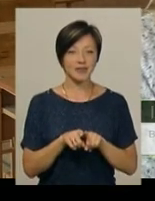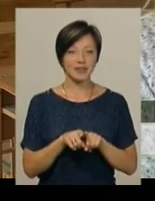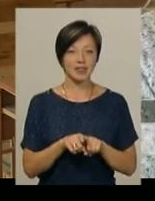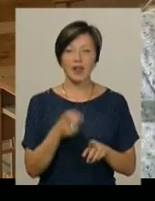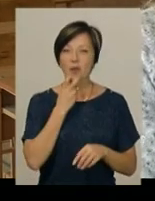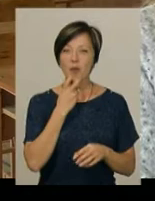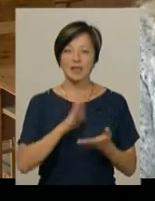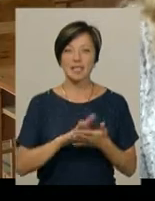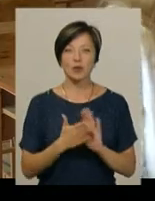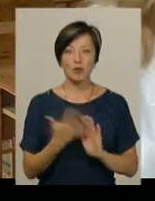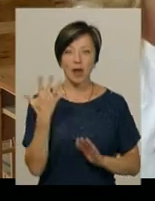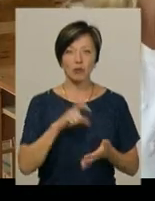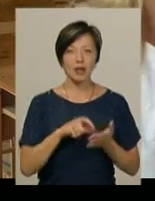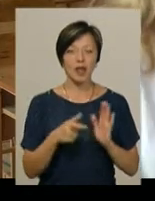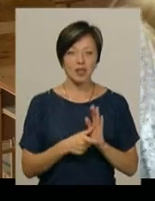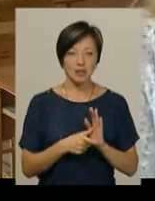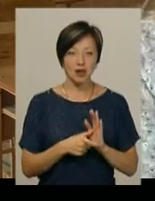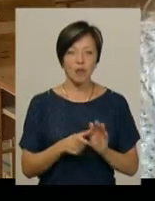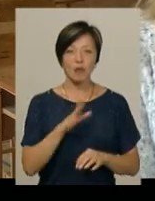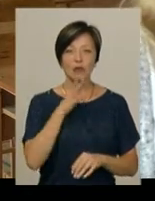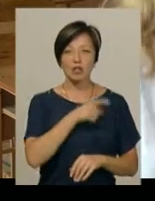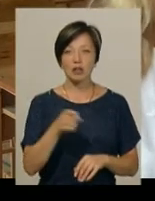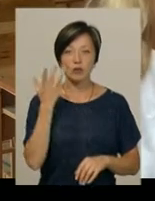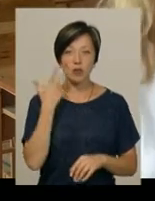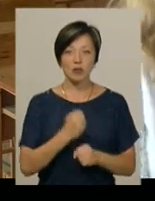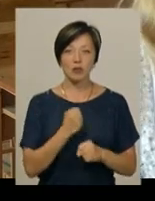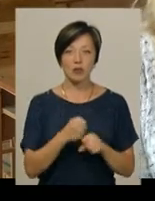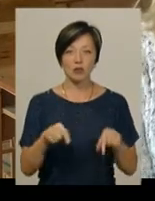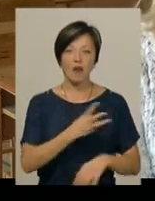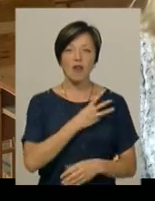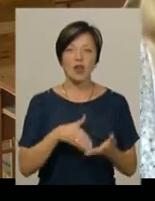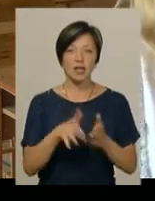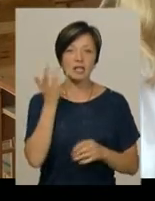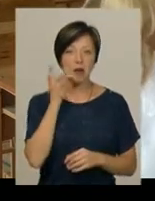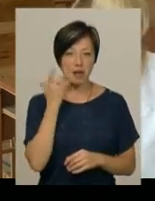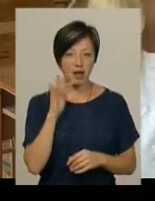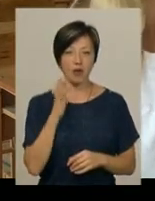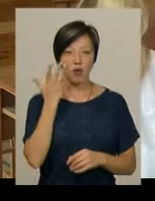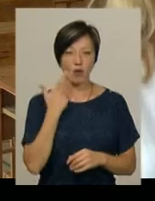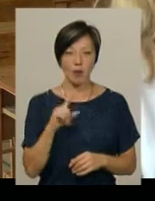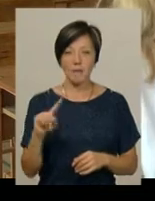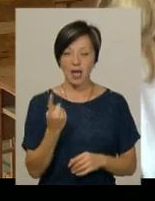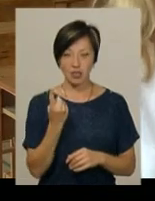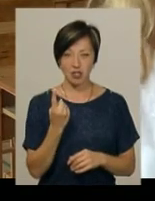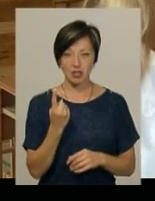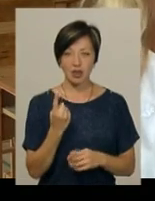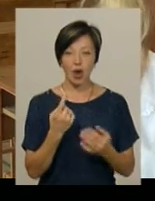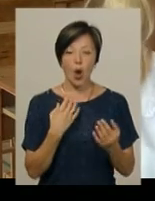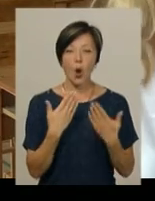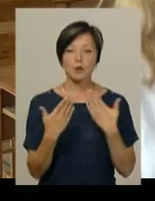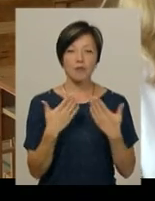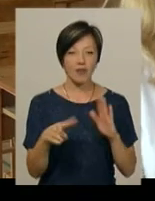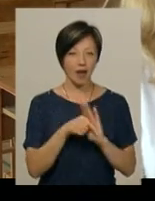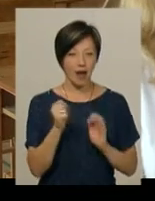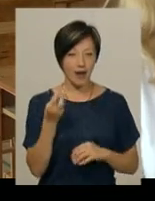кумедна ситуація. В 5 класі якраз був той час, коли в нас працювала тут волонтер з Америки, і коли вона перший раз розмовляла з